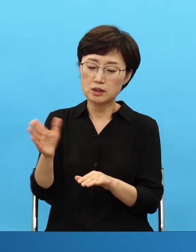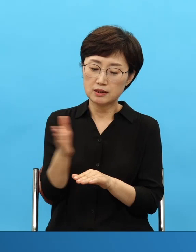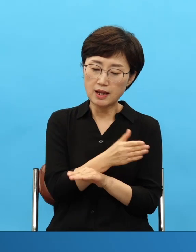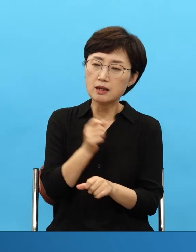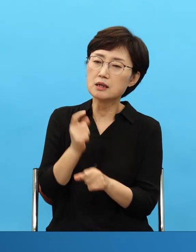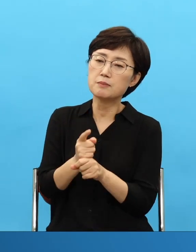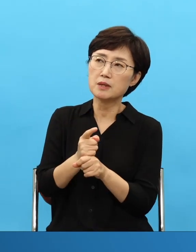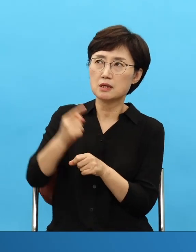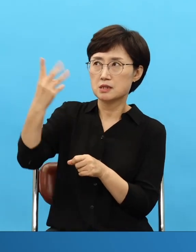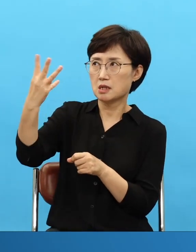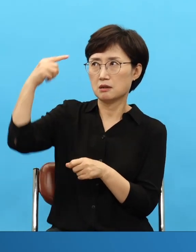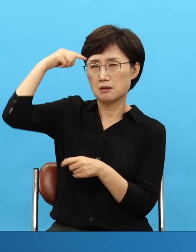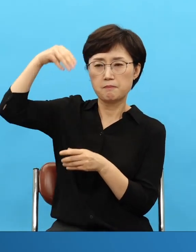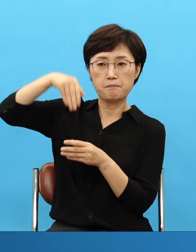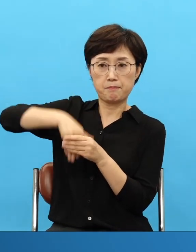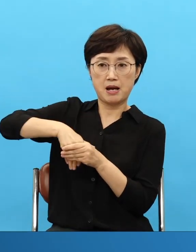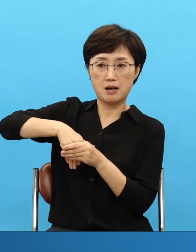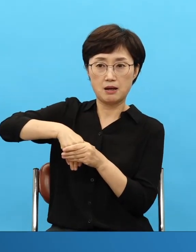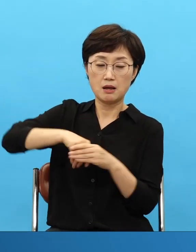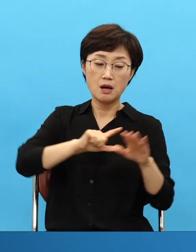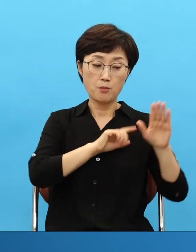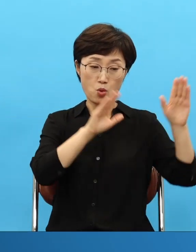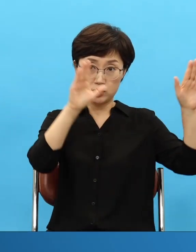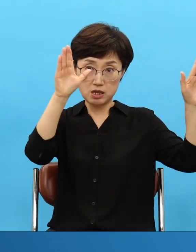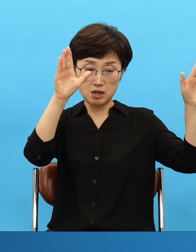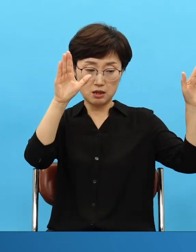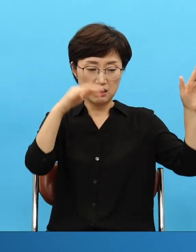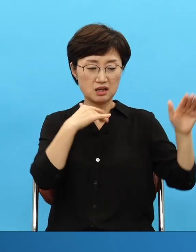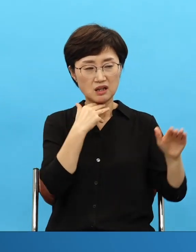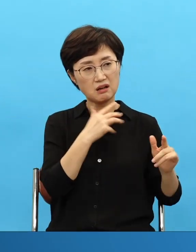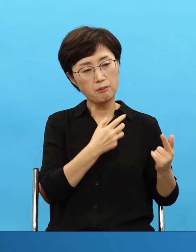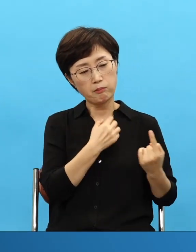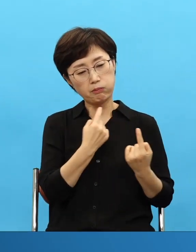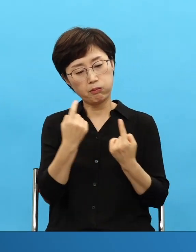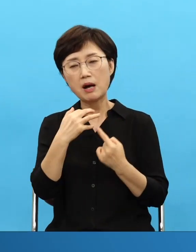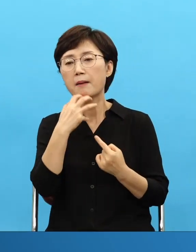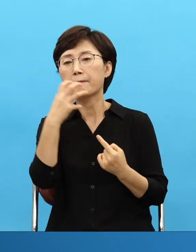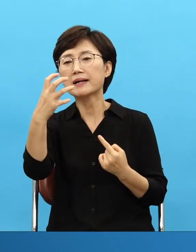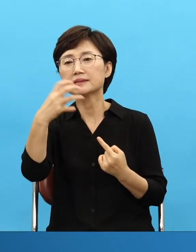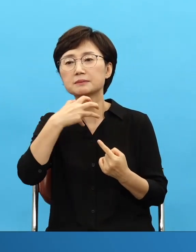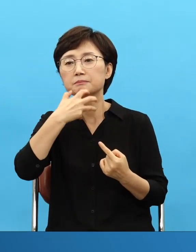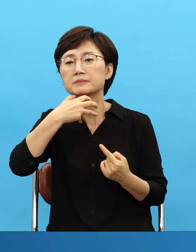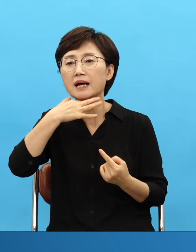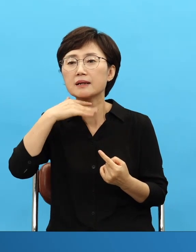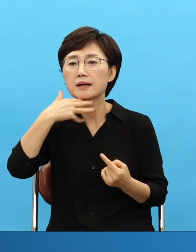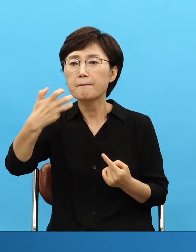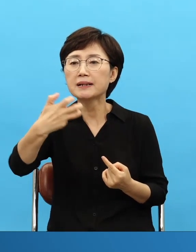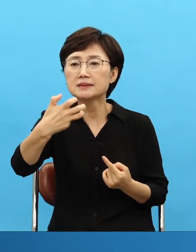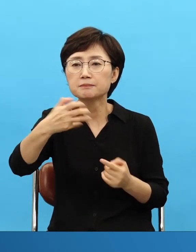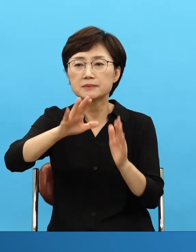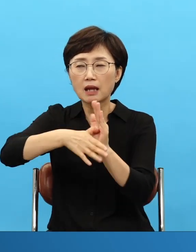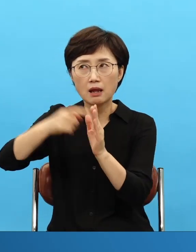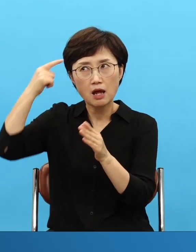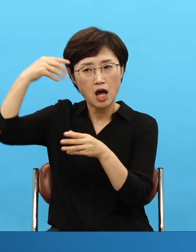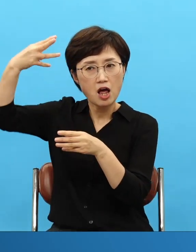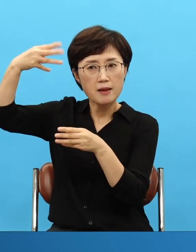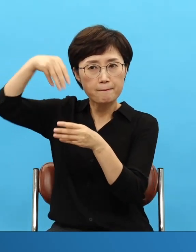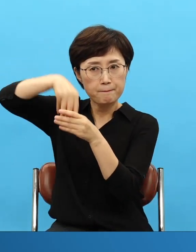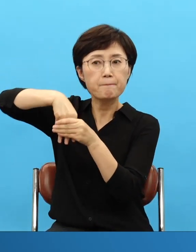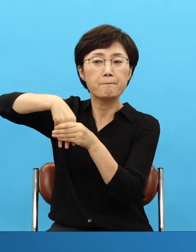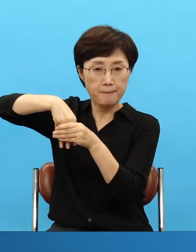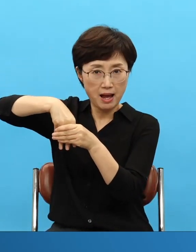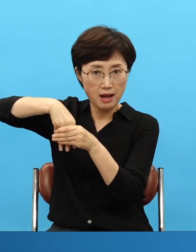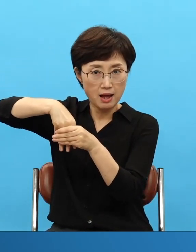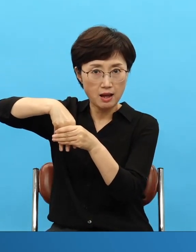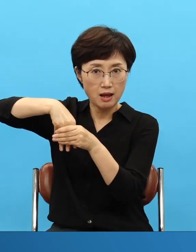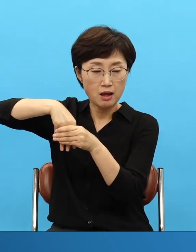young. 모세는 나이가 들어서 한 80대가 심었어요. Moses planted it when he was older in years, about 80 years old. 역사